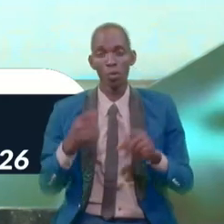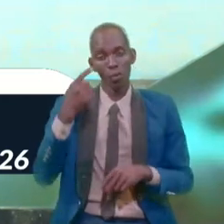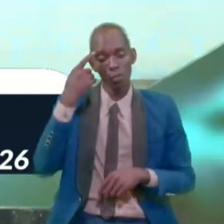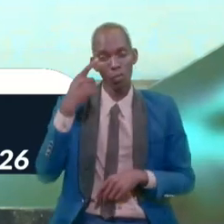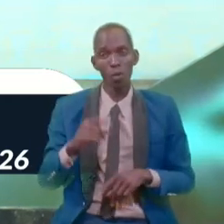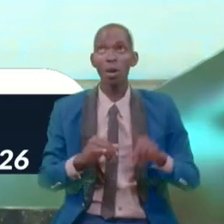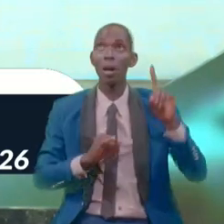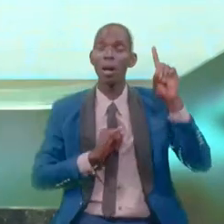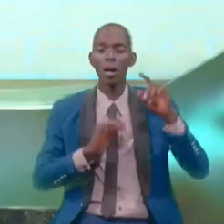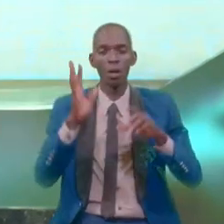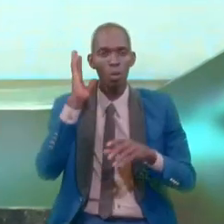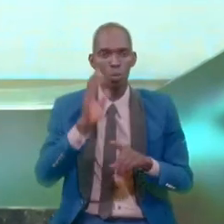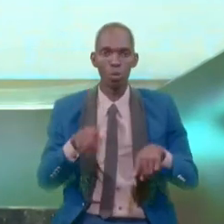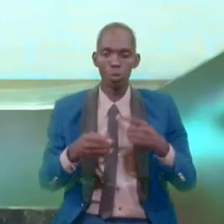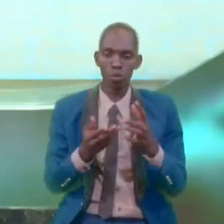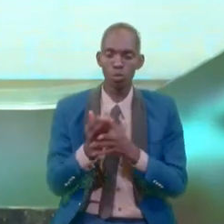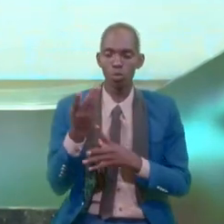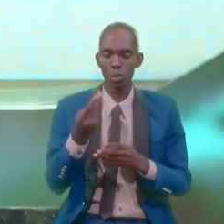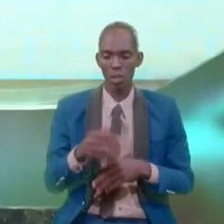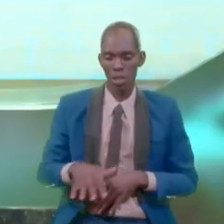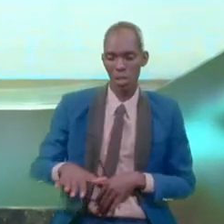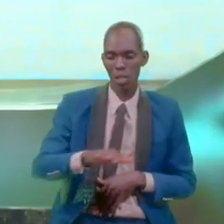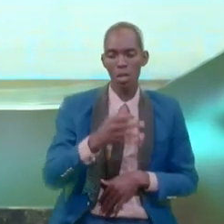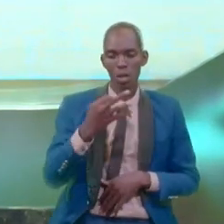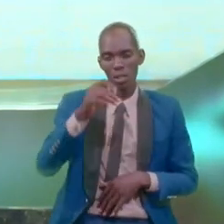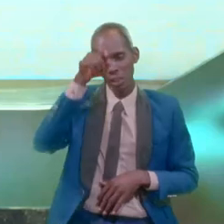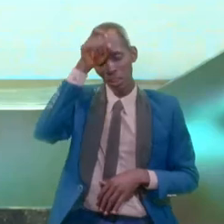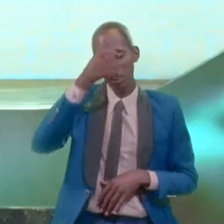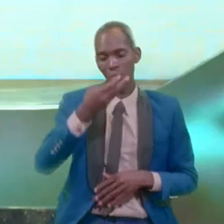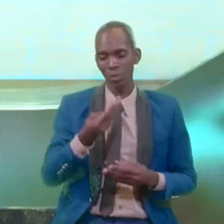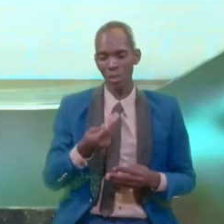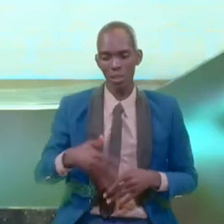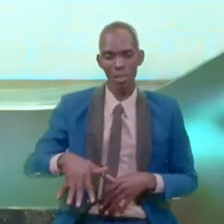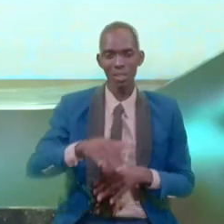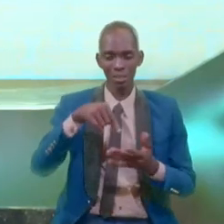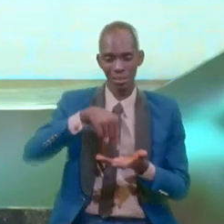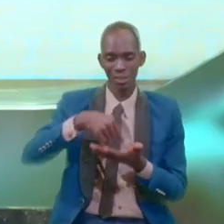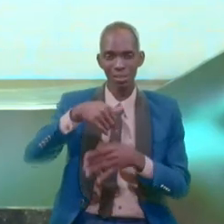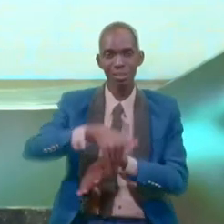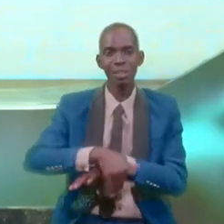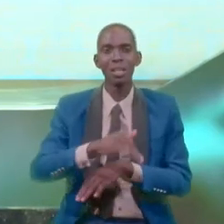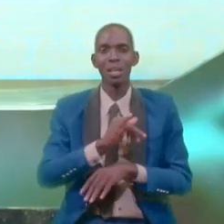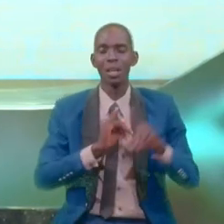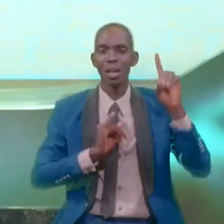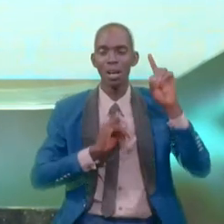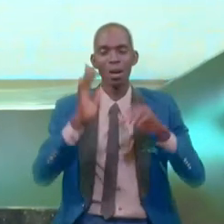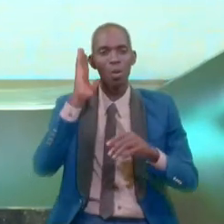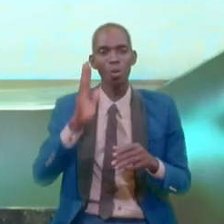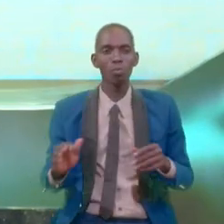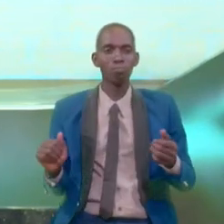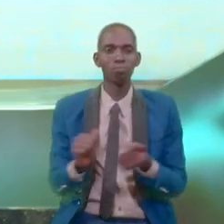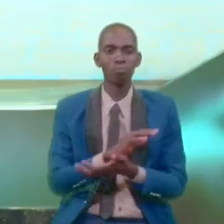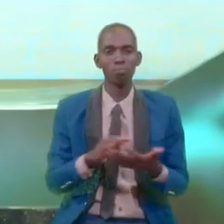Cette nuit-là, je passerai dans le pays d'Égypte. Je frapperai tous les premiers-nés du pays